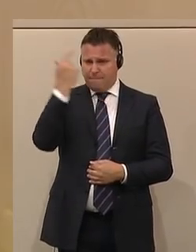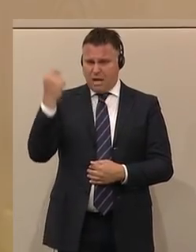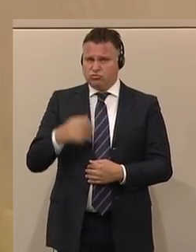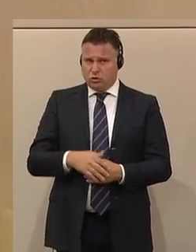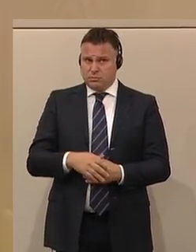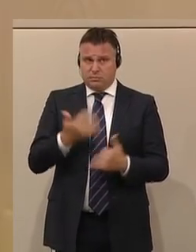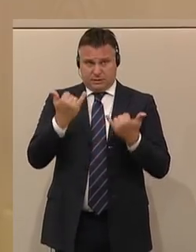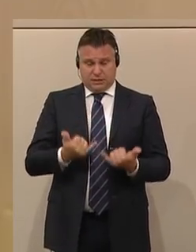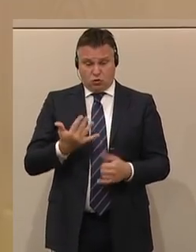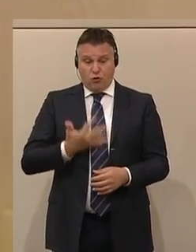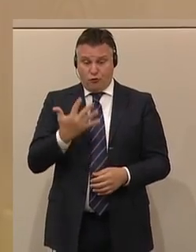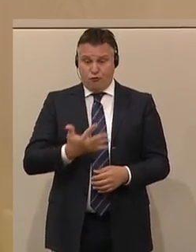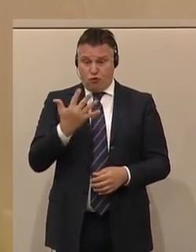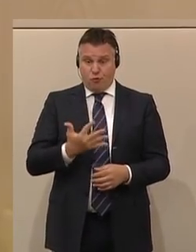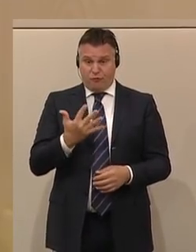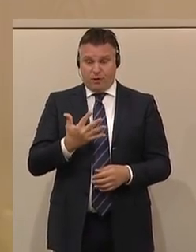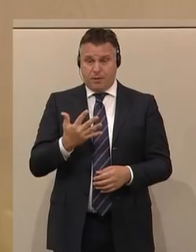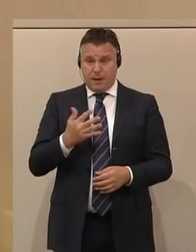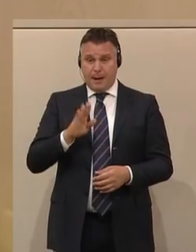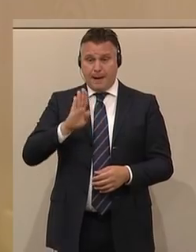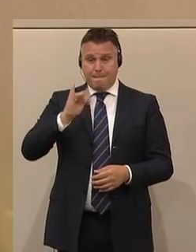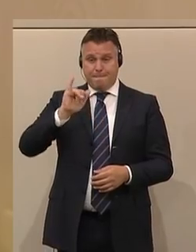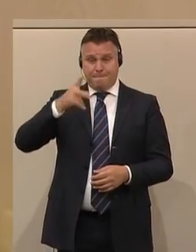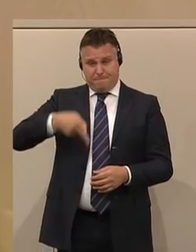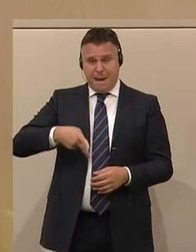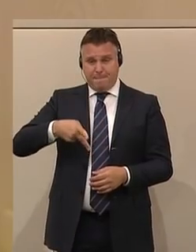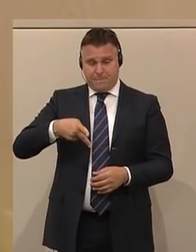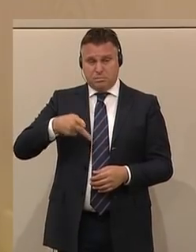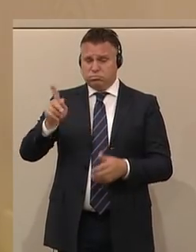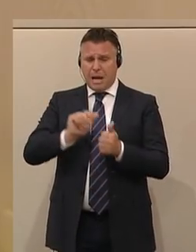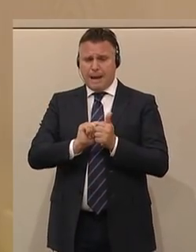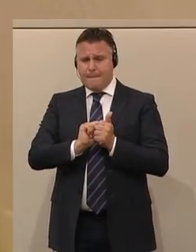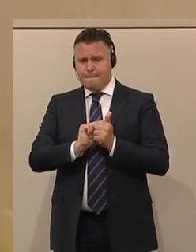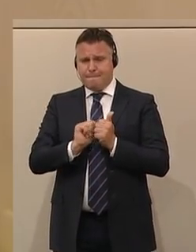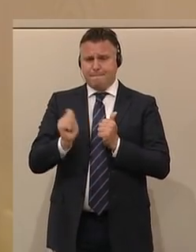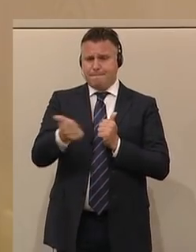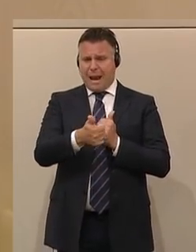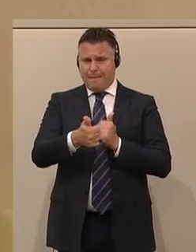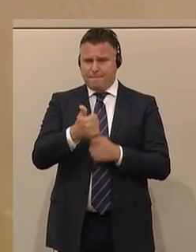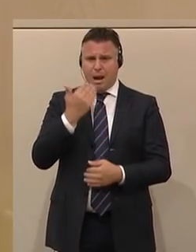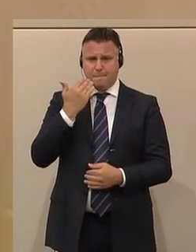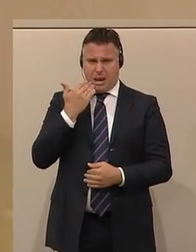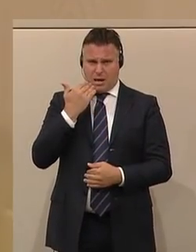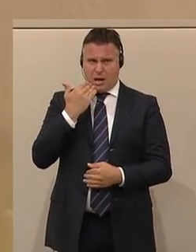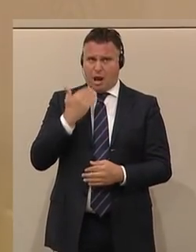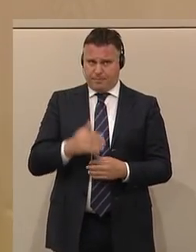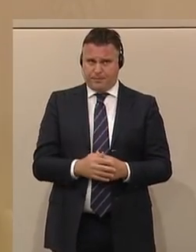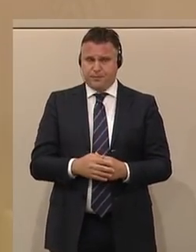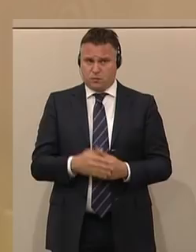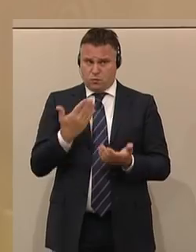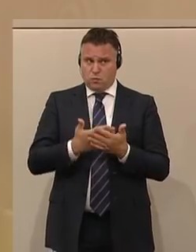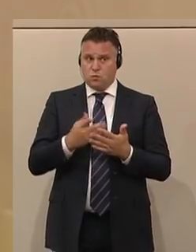in den nächsten 5 Jahren im Bruttosozialprodukt die Vereinigten Staaten ablösen wird und damit